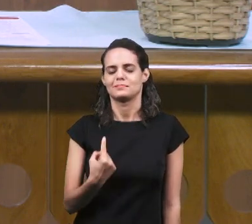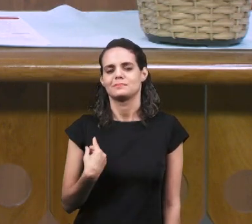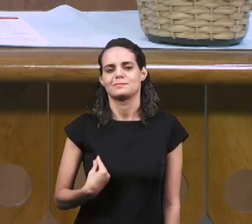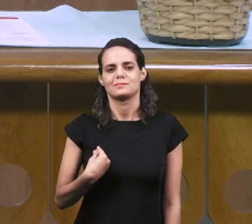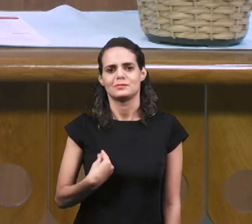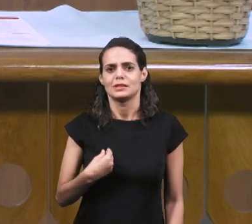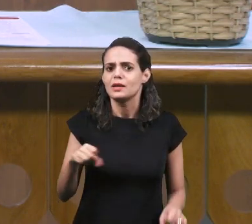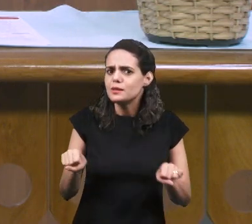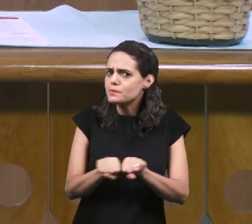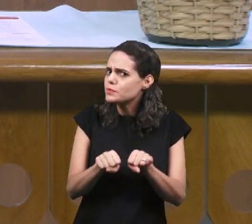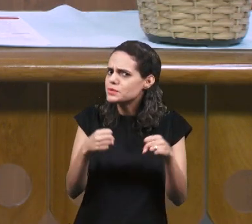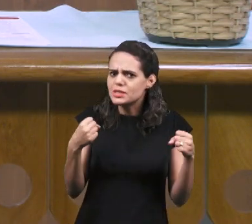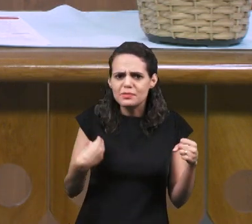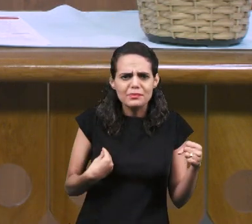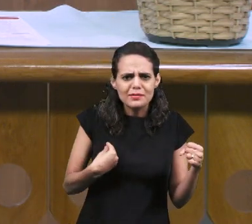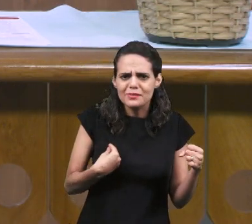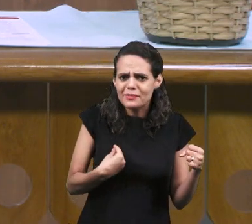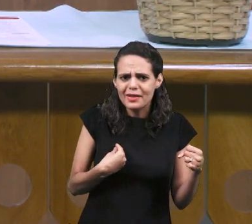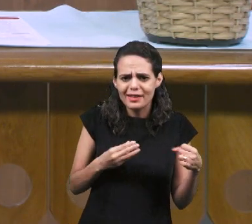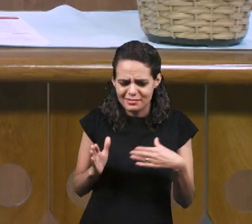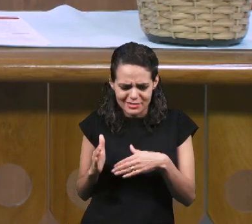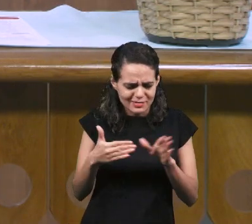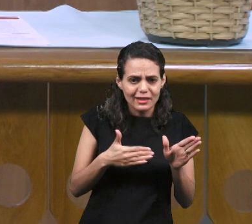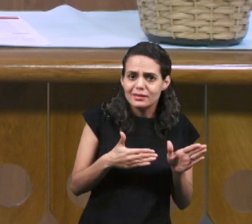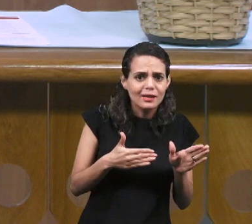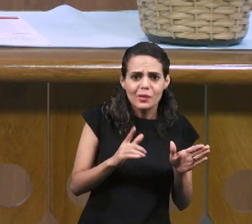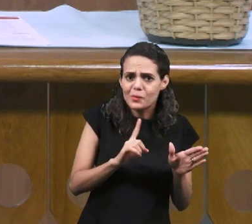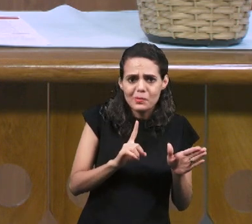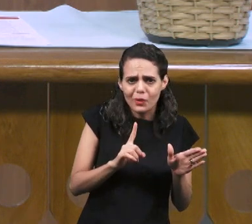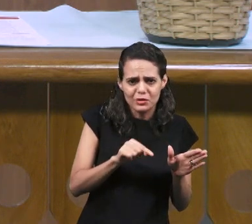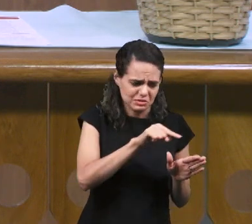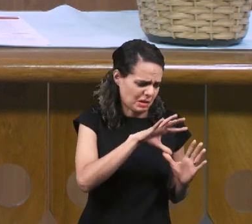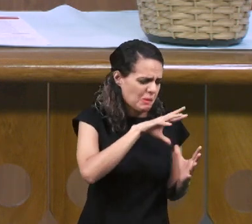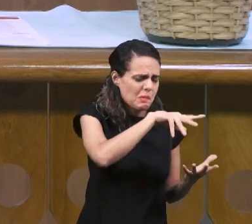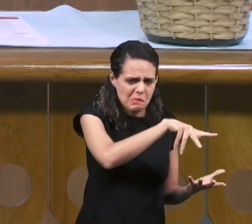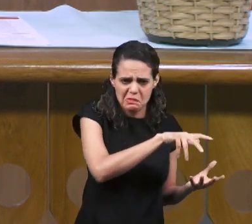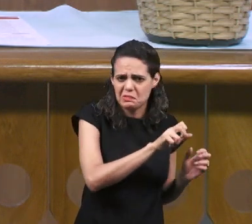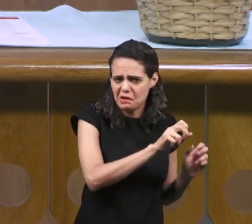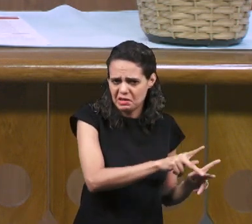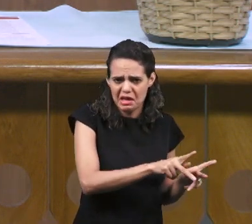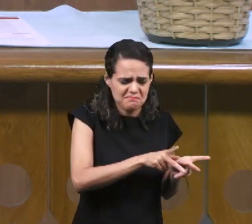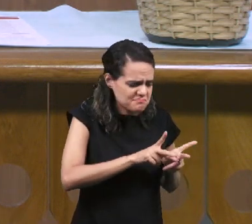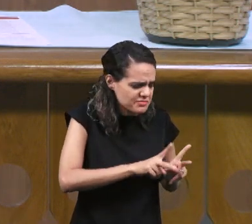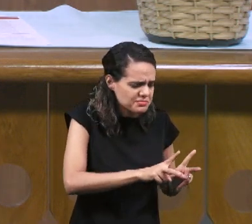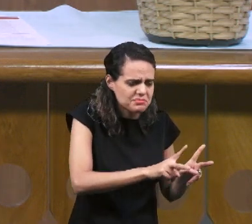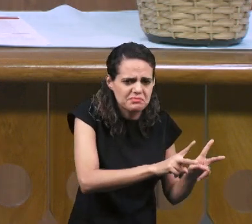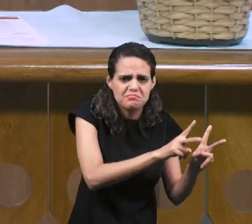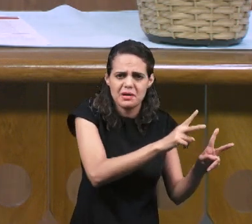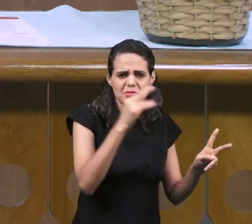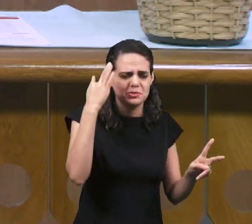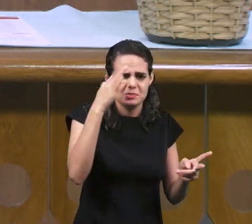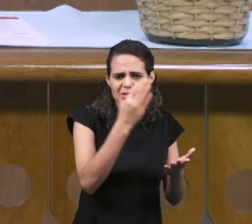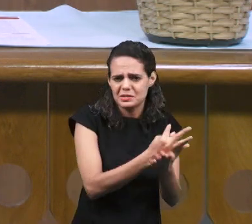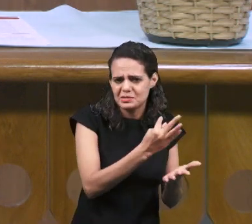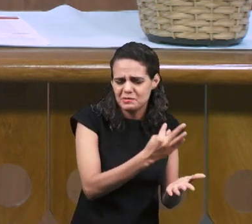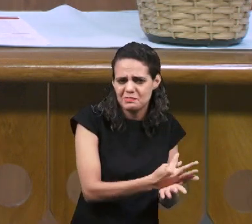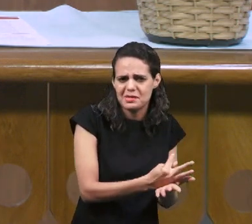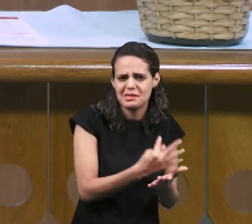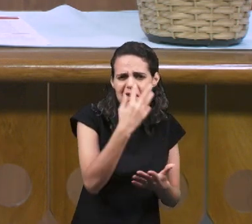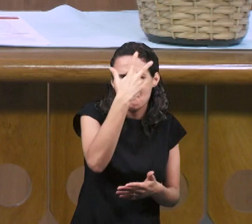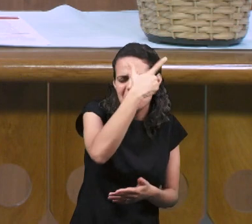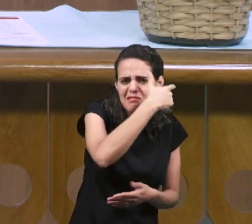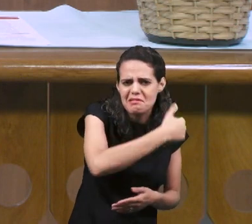arguments, elle a la partie qui est jolie, il y a de belles choses, la philosophie, mais cela n'amène pas l'homme